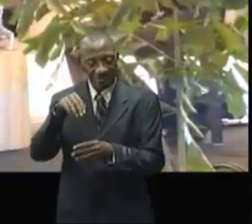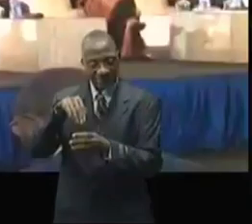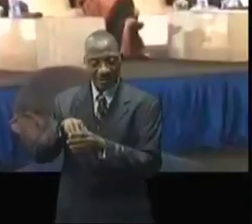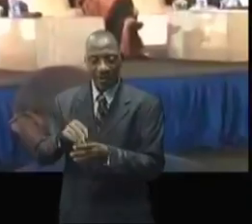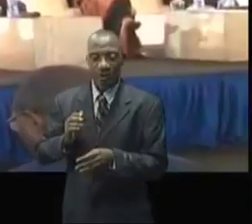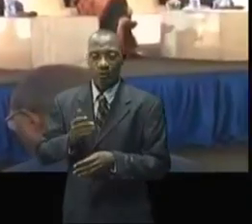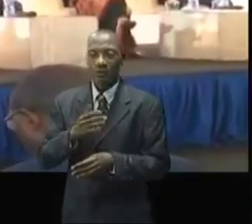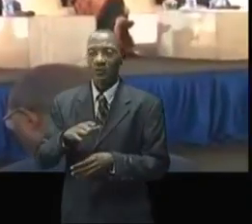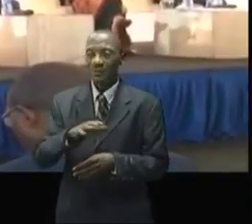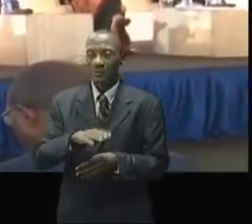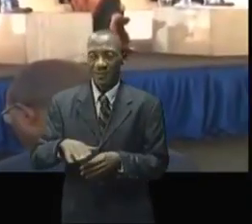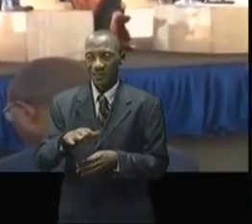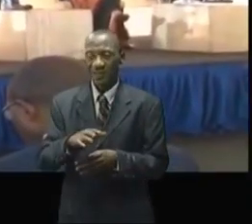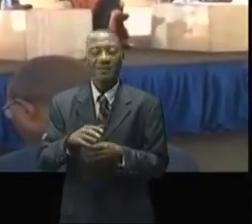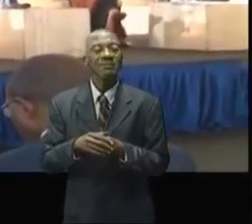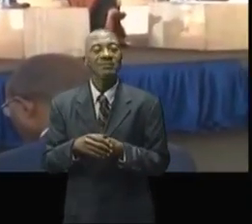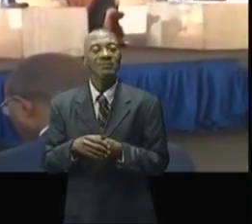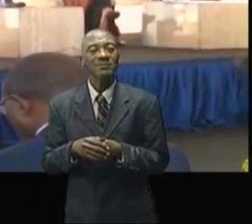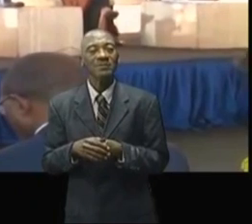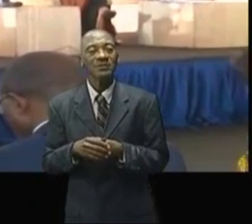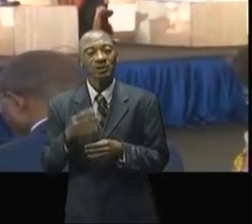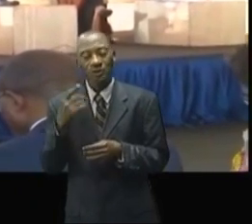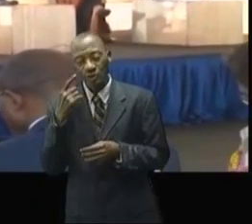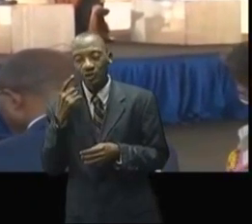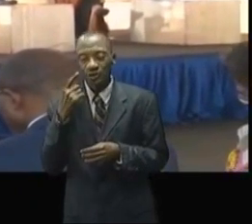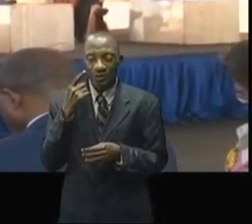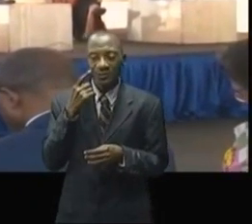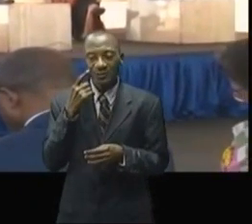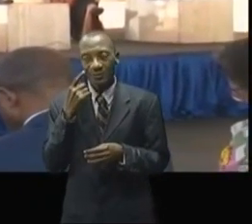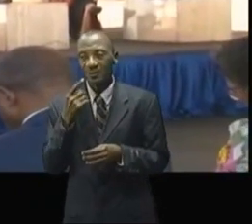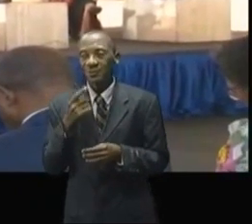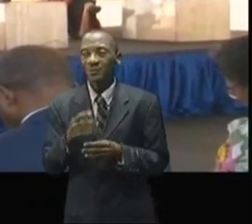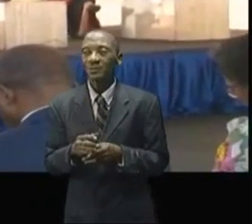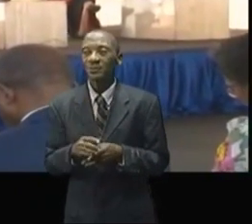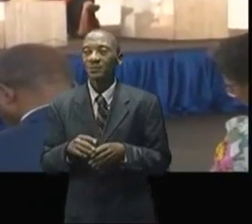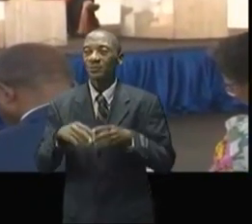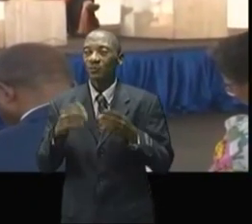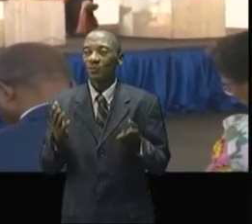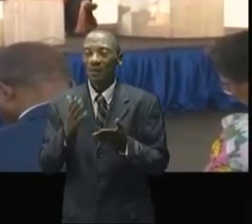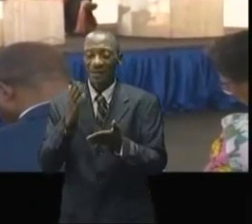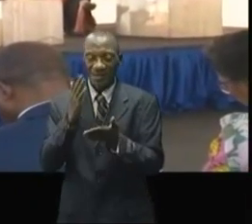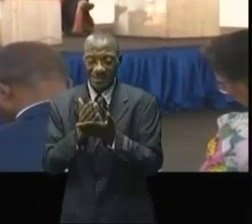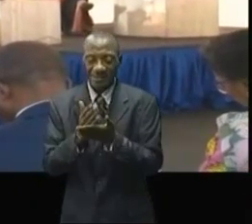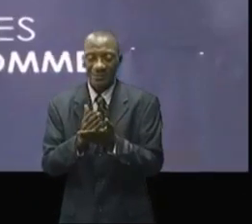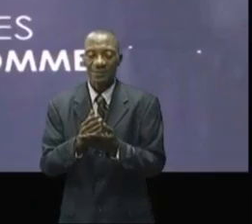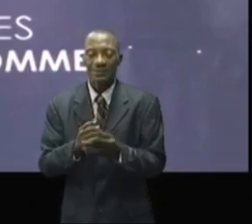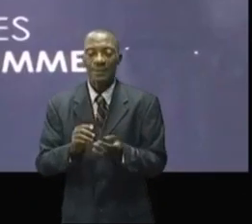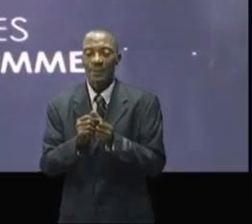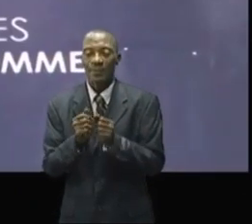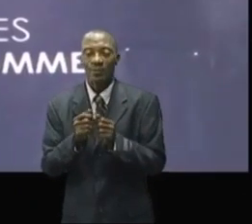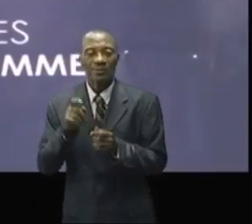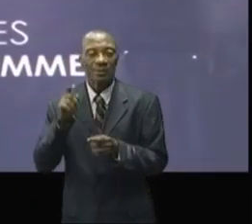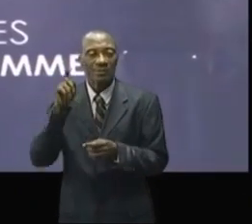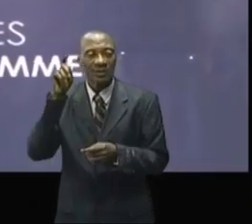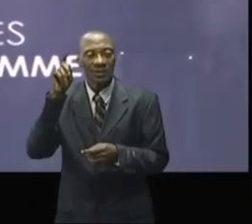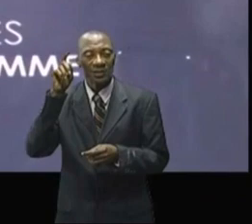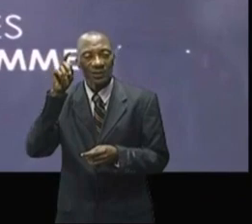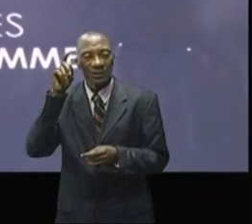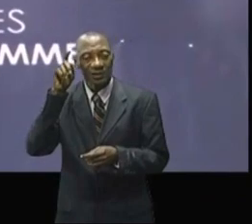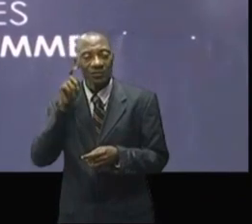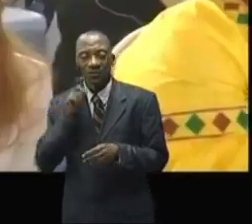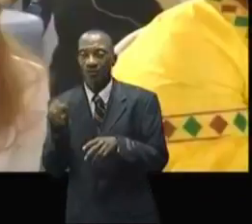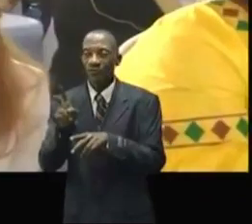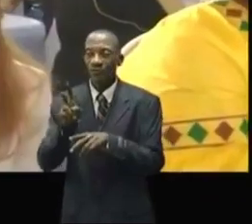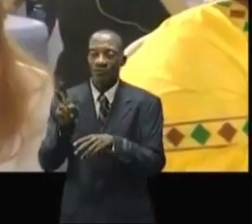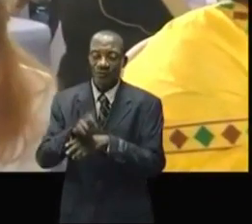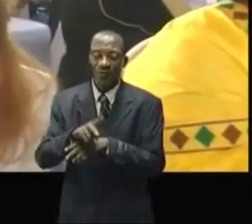travers le président de la République et le Premier ministre. La représentante du secrétaire général des Nations Unies a pour sa part